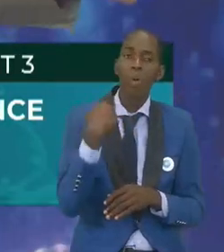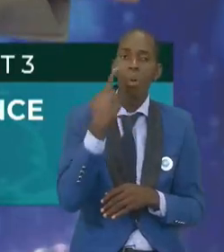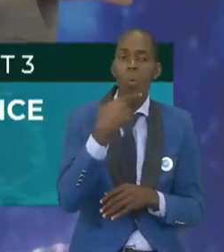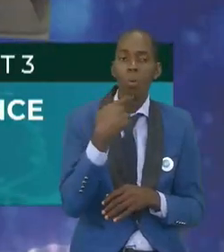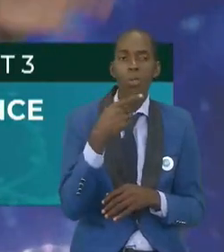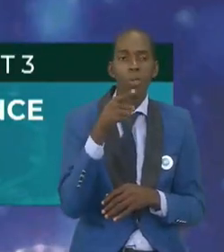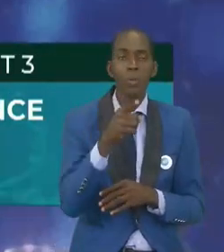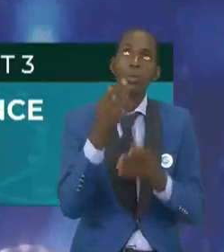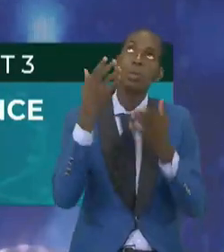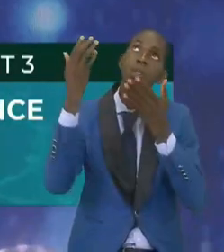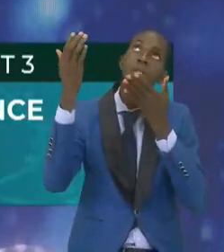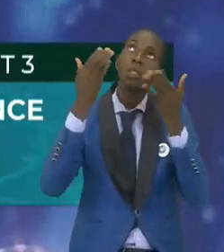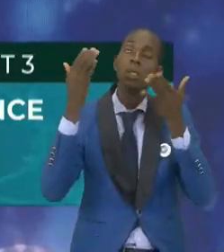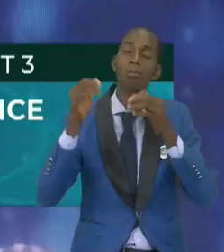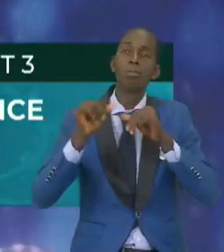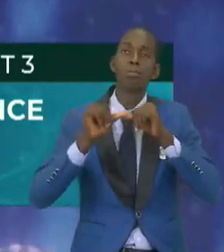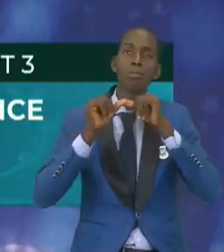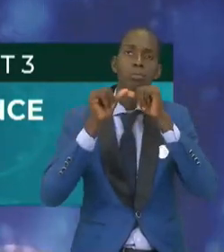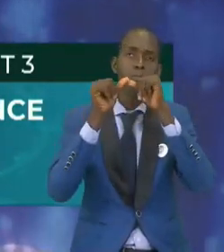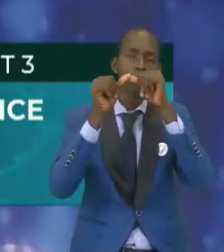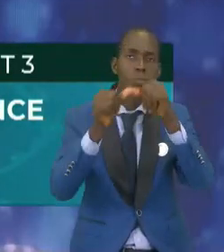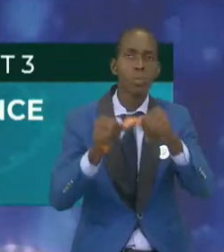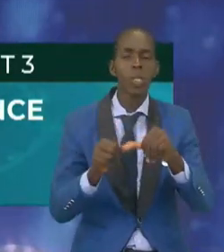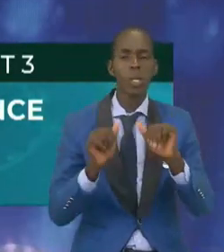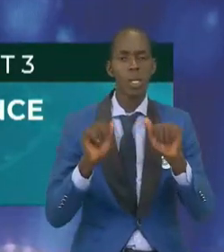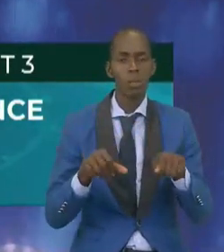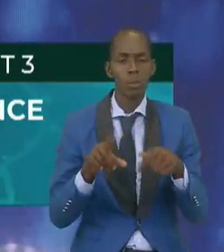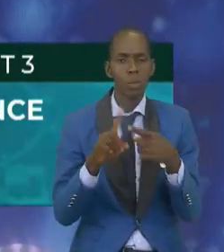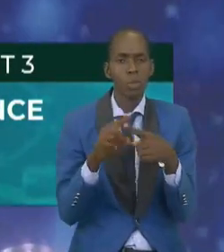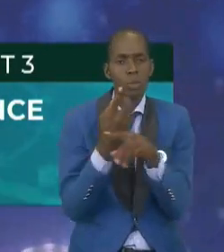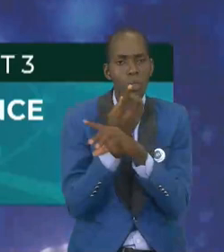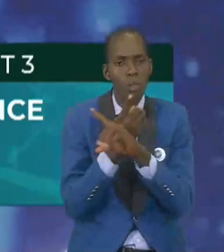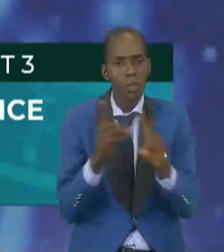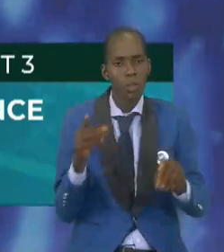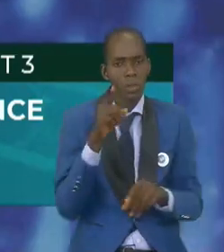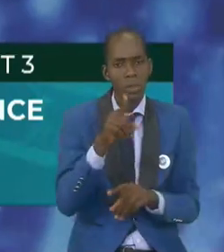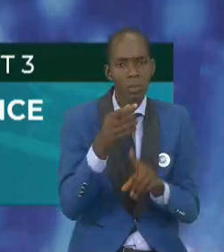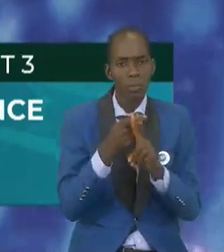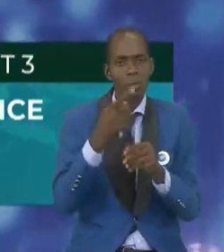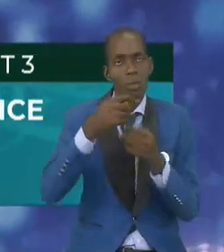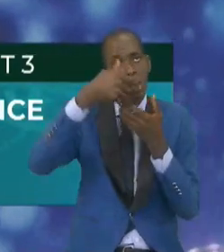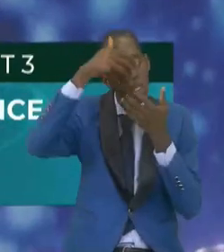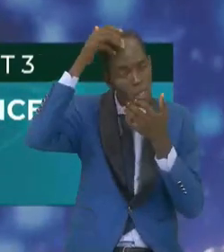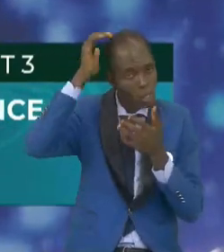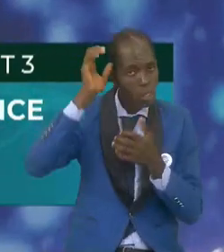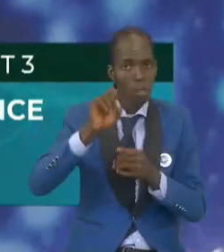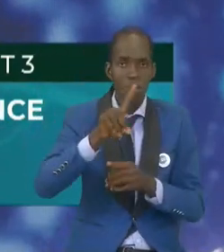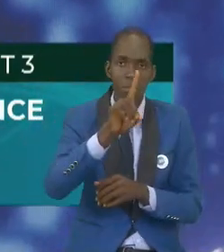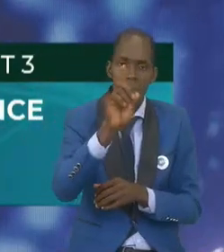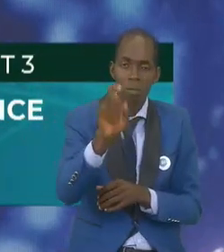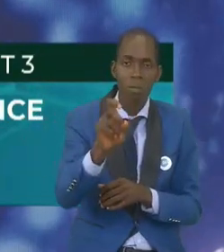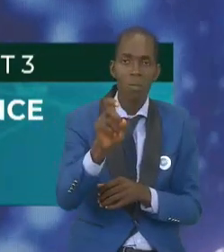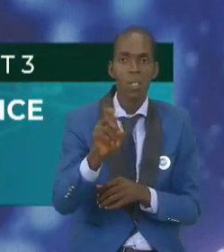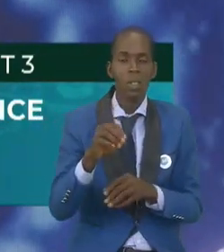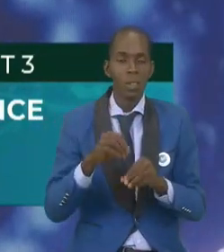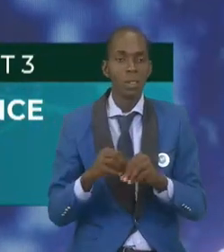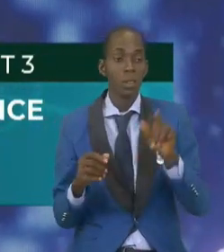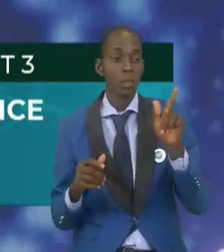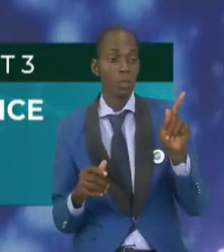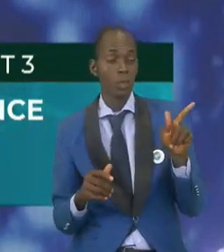quand Dieu que tu sais avec persévérance a-t-il pu te délivrer des